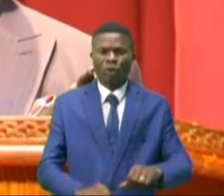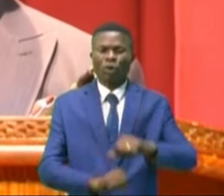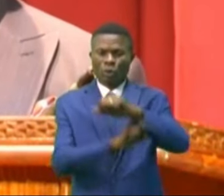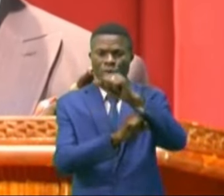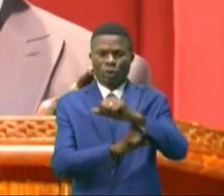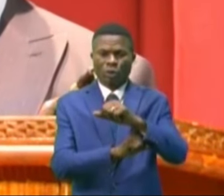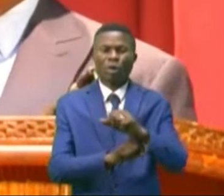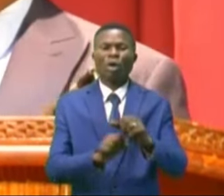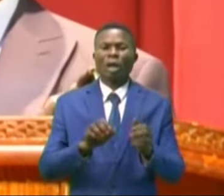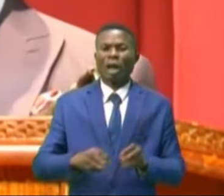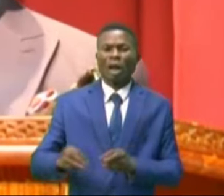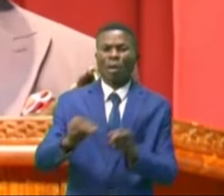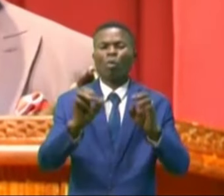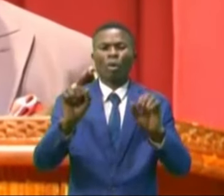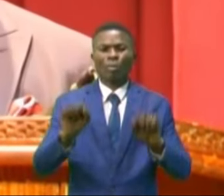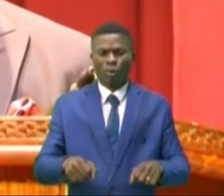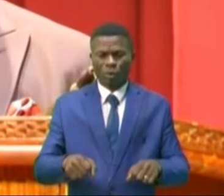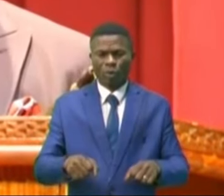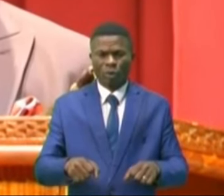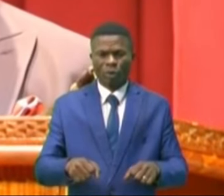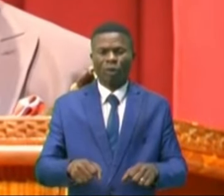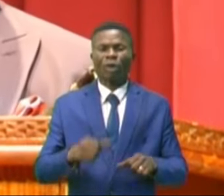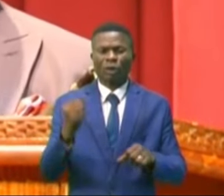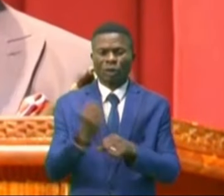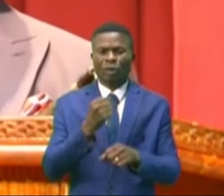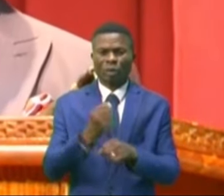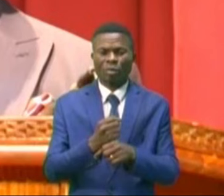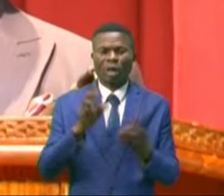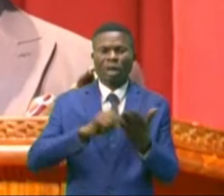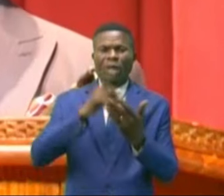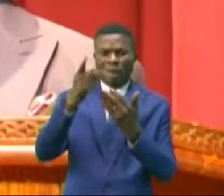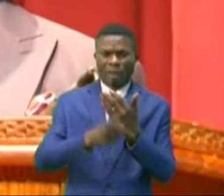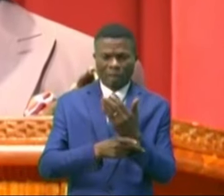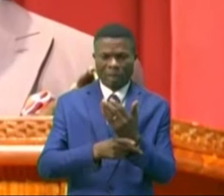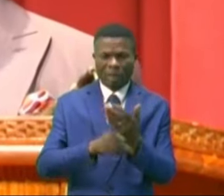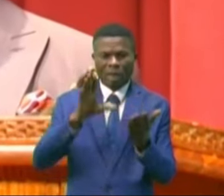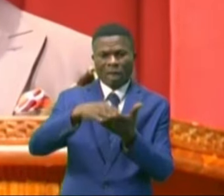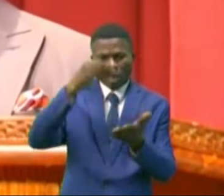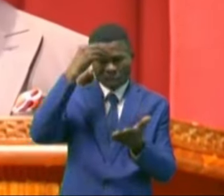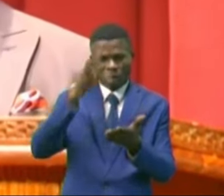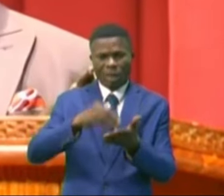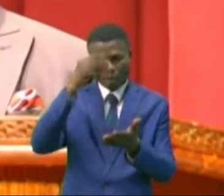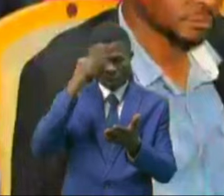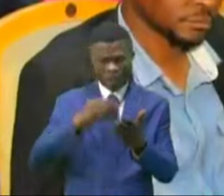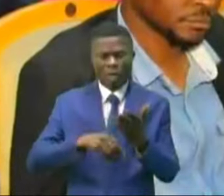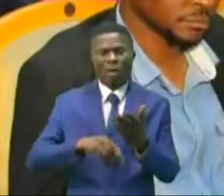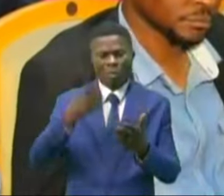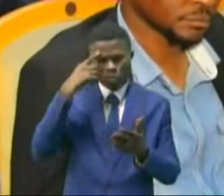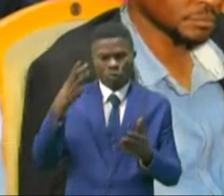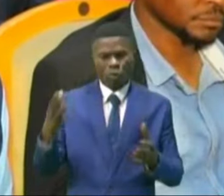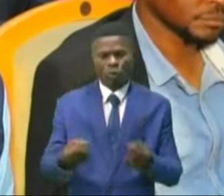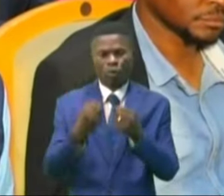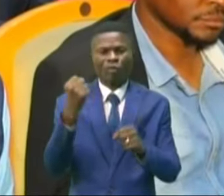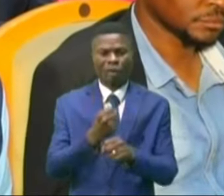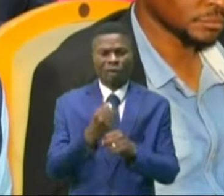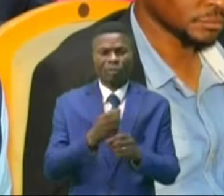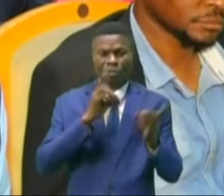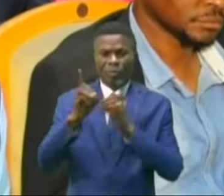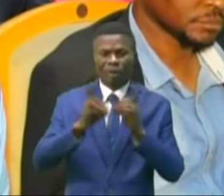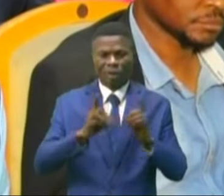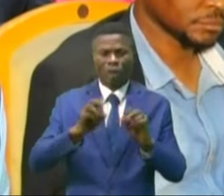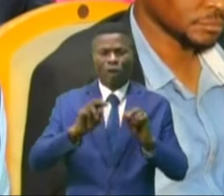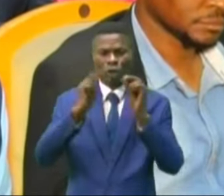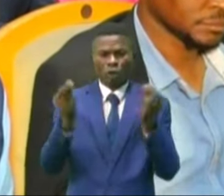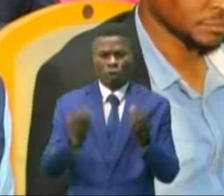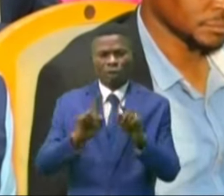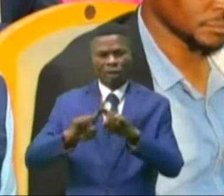les possibilités du mentorat et les programmes d'apprentissage à court d'emploi. Le dialogue